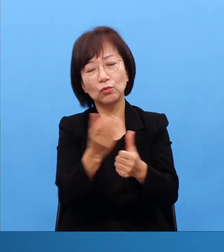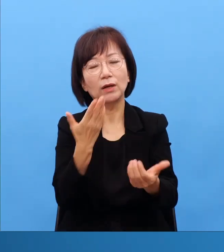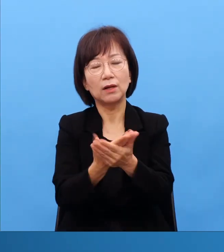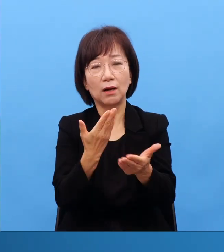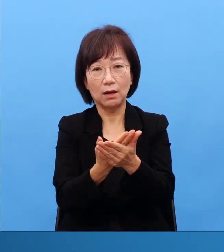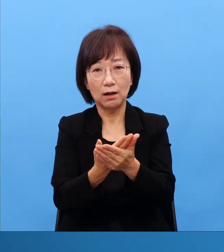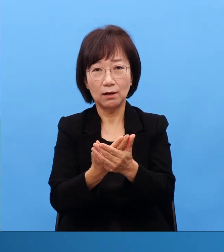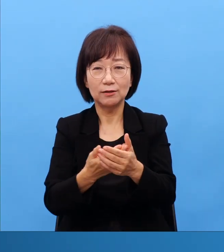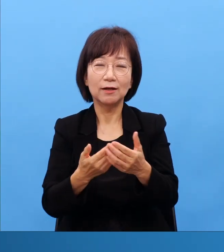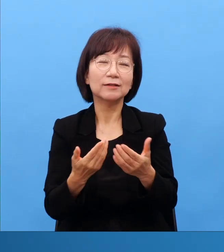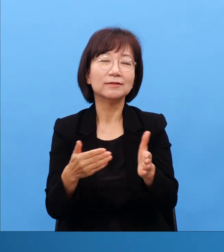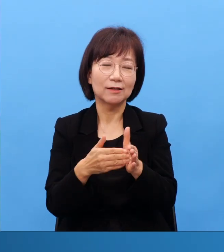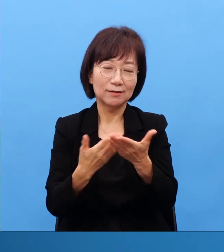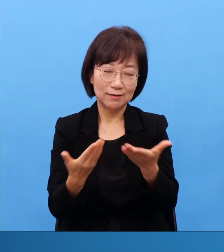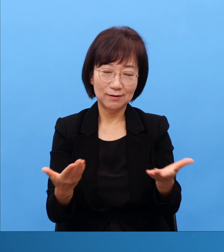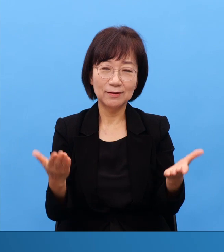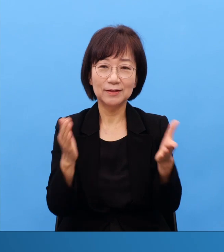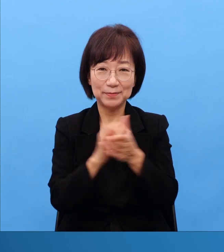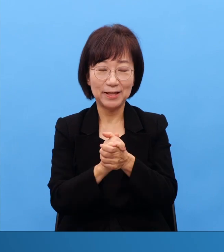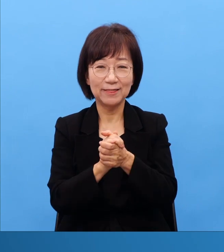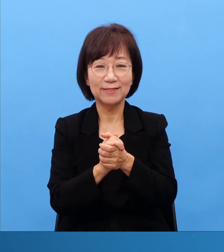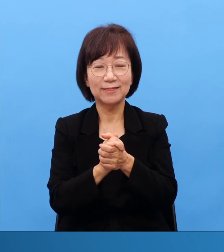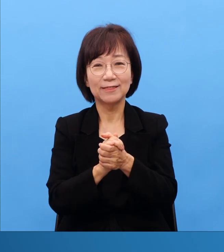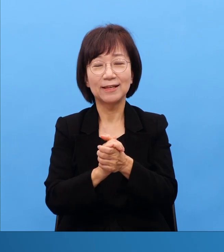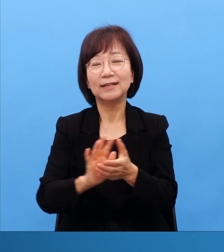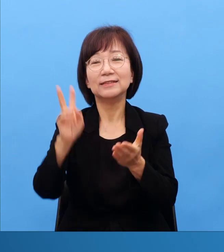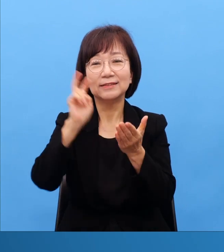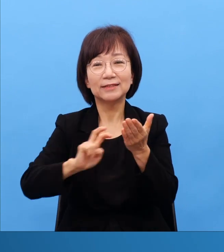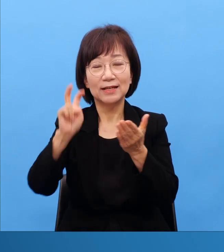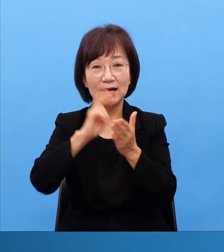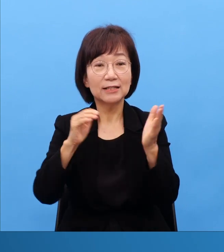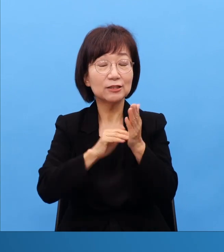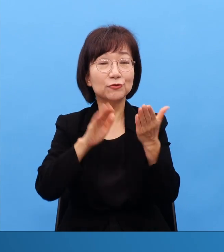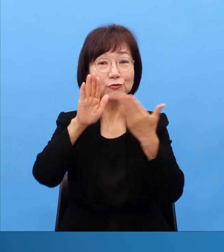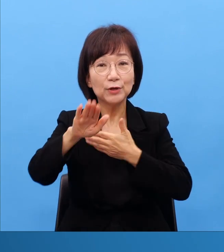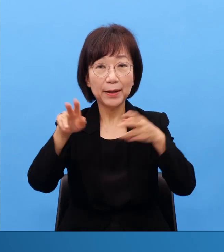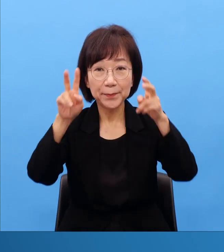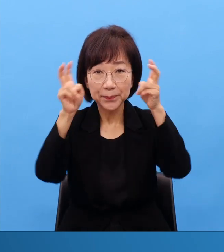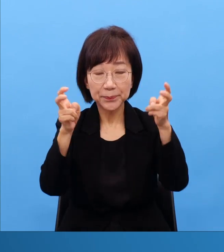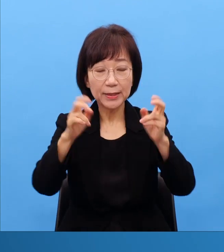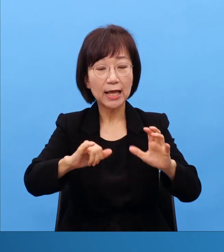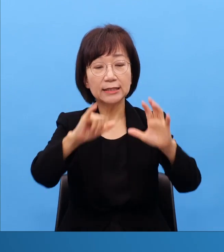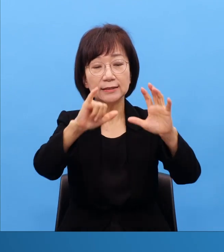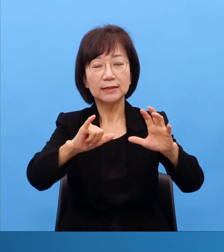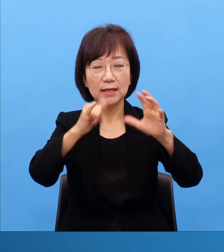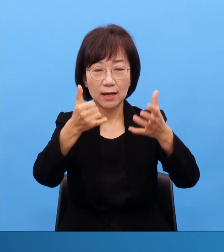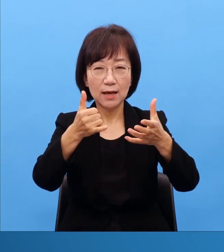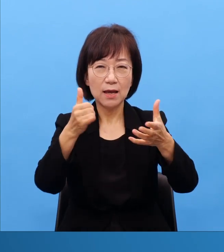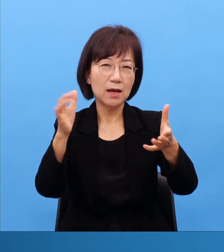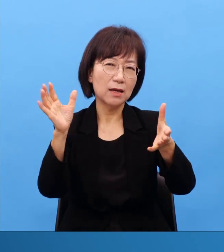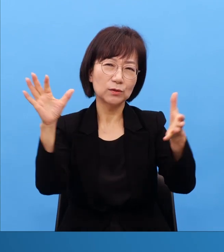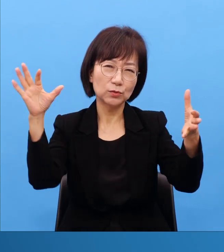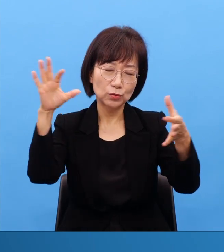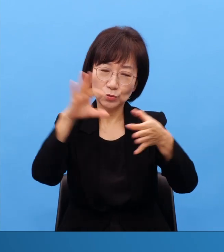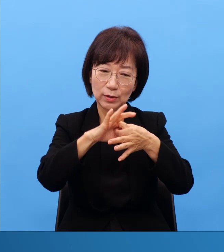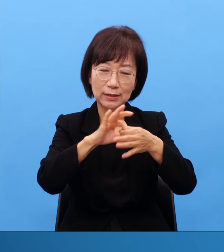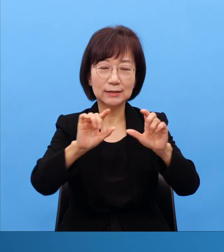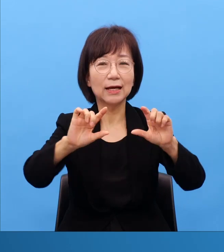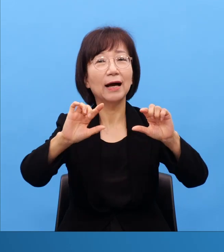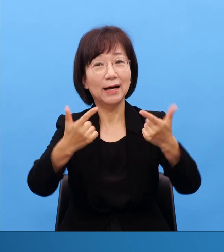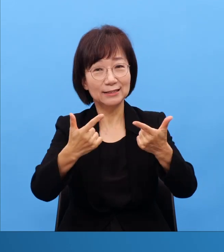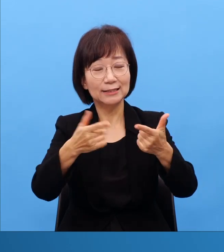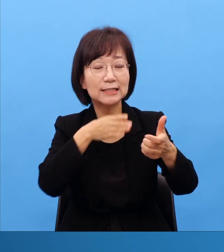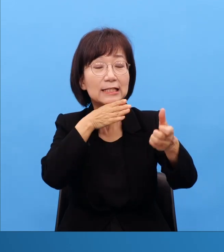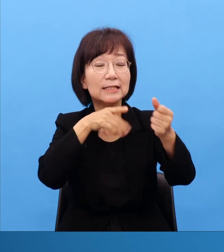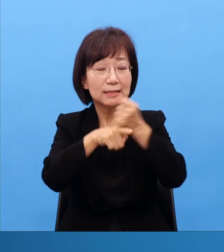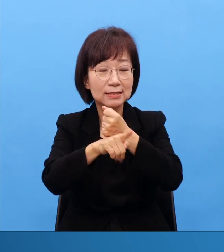다윗 찬양대의 찬양 후에 세상에 속하지 않은 진리의 왕이라는 제목으로 유광수 목사님께서 말씀 증거해 주시겠습니다.